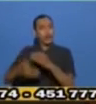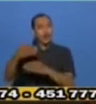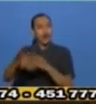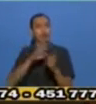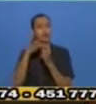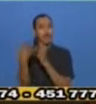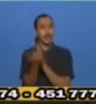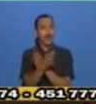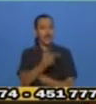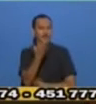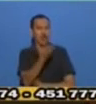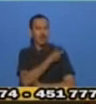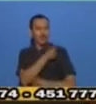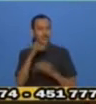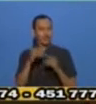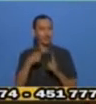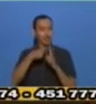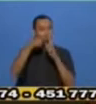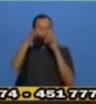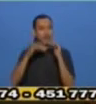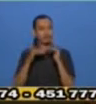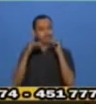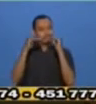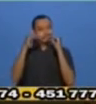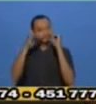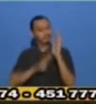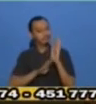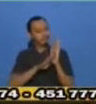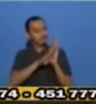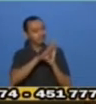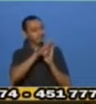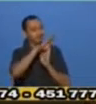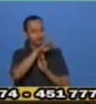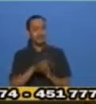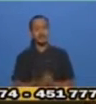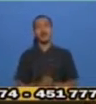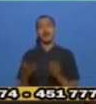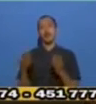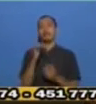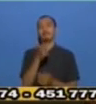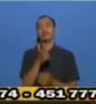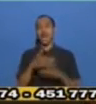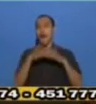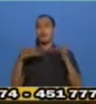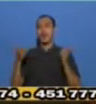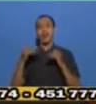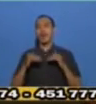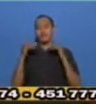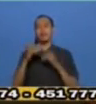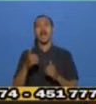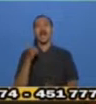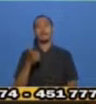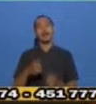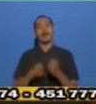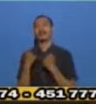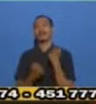terjadi imunitas di masyarakat, di lingkungan sudah terjadi, kita akan sedikit lebih aman gitu ya untuk beraktivitas.